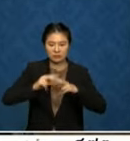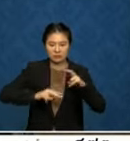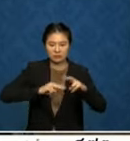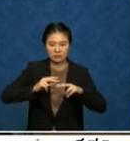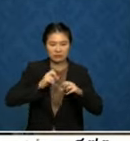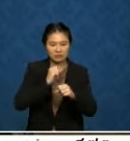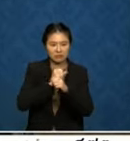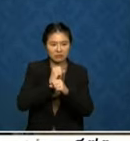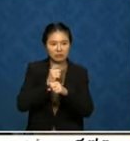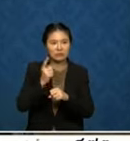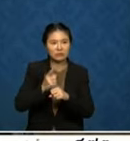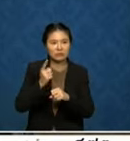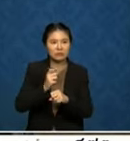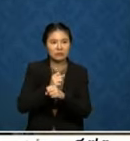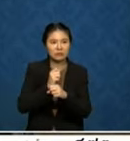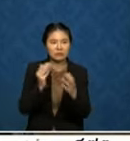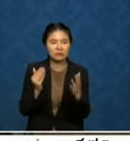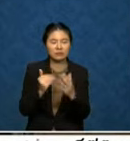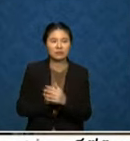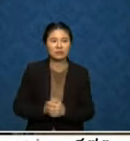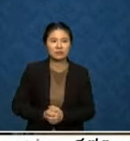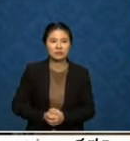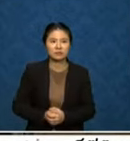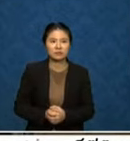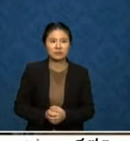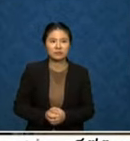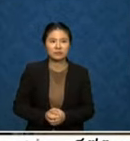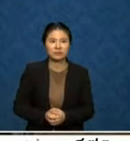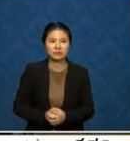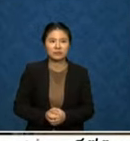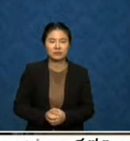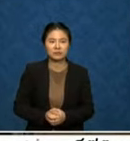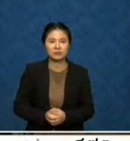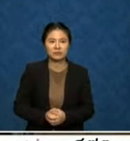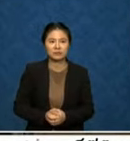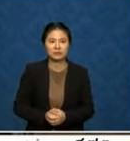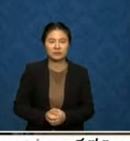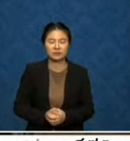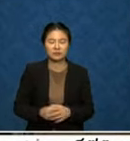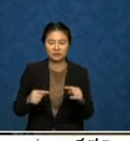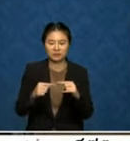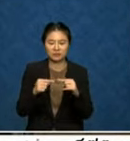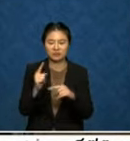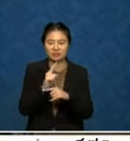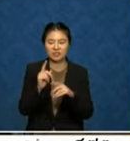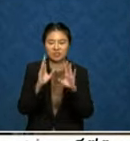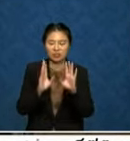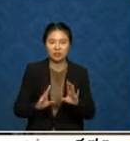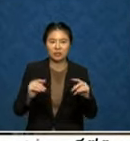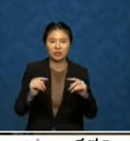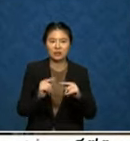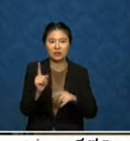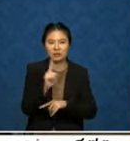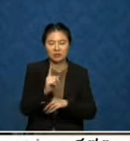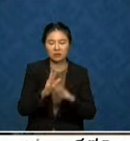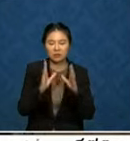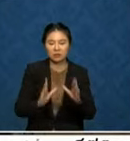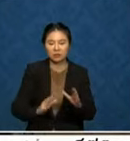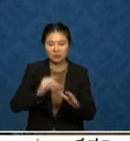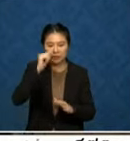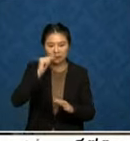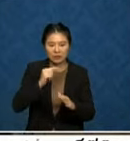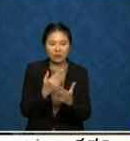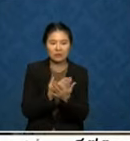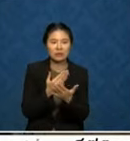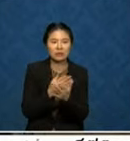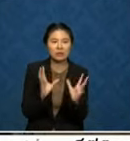งเป็นอย่างไรก็กำลังดำเนินการอยู่ท่านประธานคะทั้งหมดทั้งมวลของธุรกิจเนี่ยแบบไหนกันคะที่ทำให้คนไทยถึงขั้นสิ้นเนื้อประ